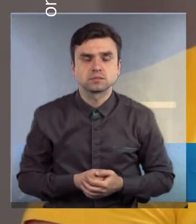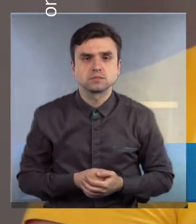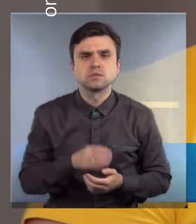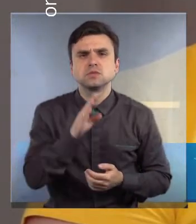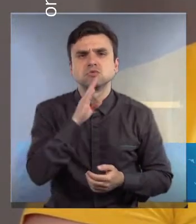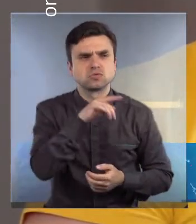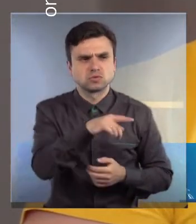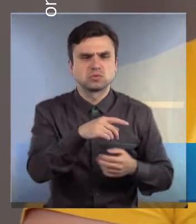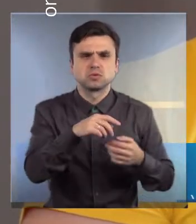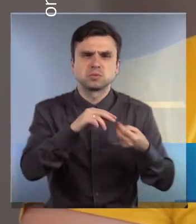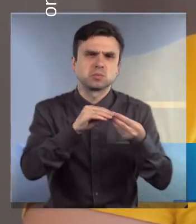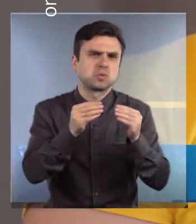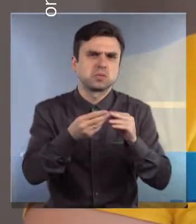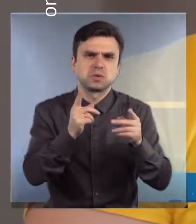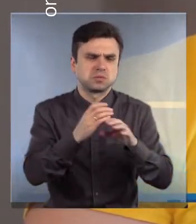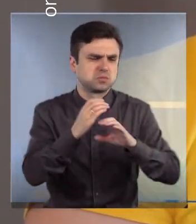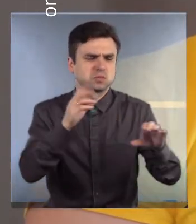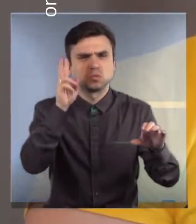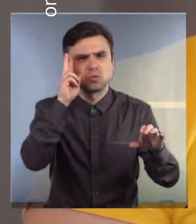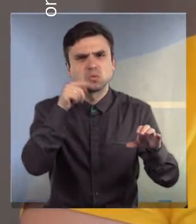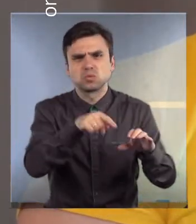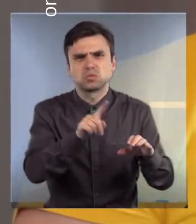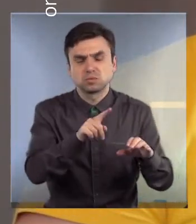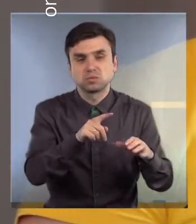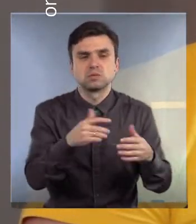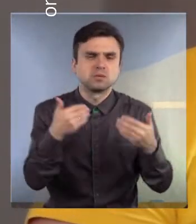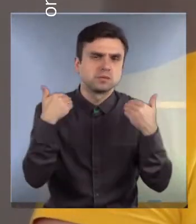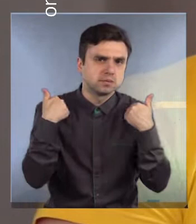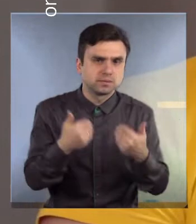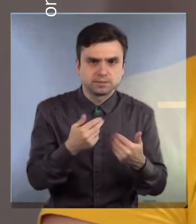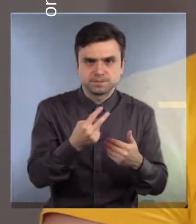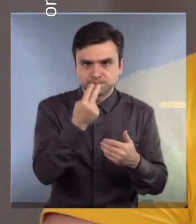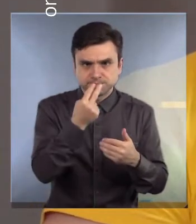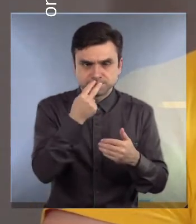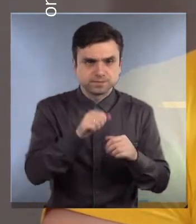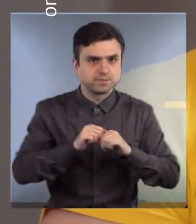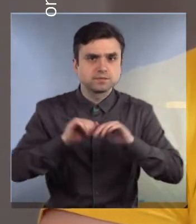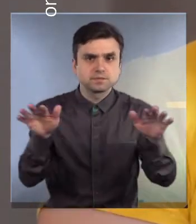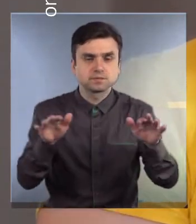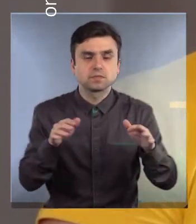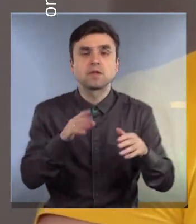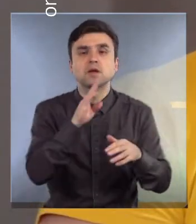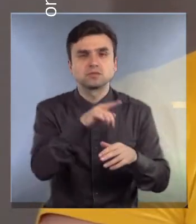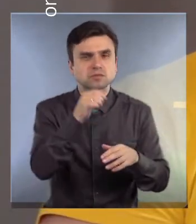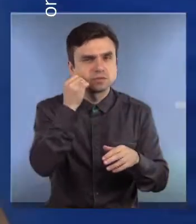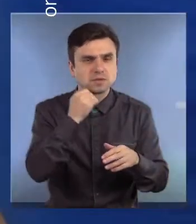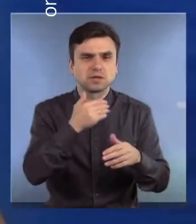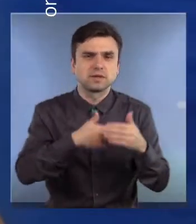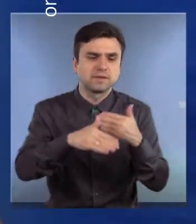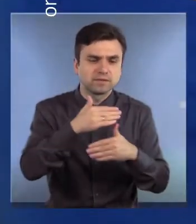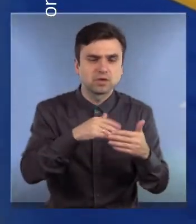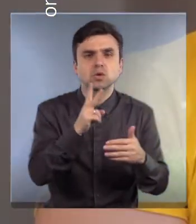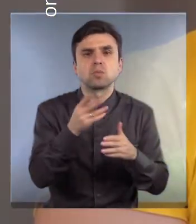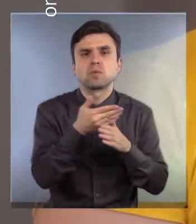запах. Вот. Что у нее там? Она как бы сама инвалид. Помощи у нее нету, видимо, дети есть, но я не вижу, чтобы